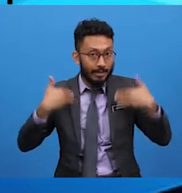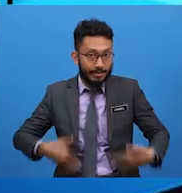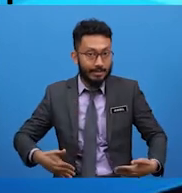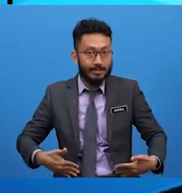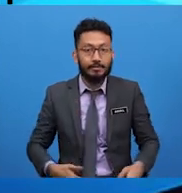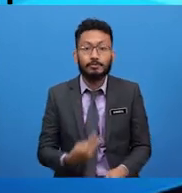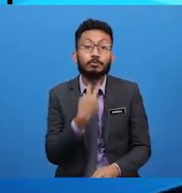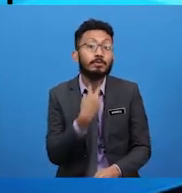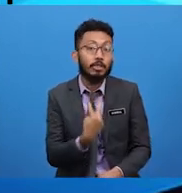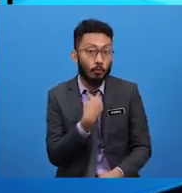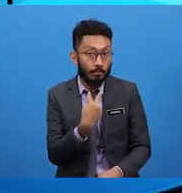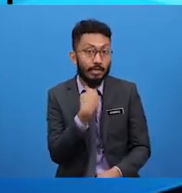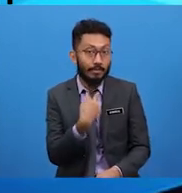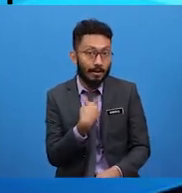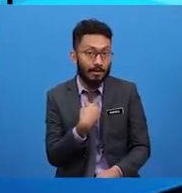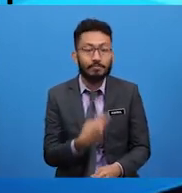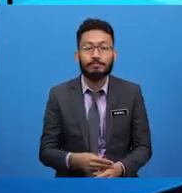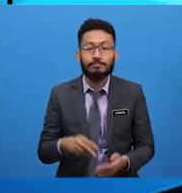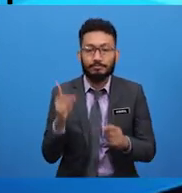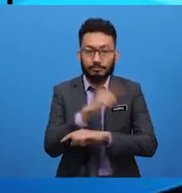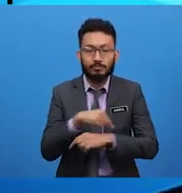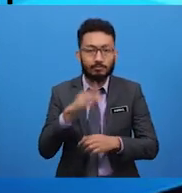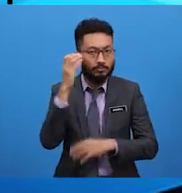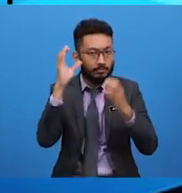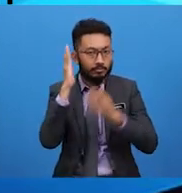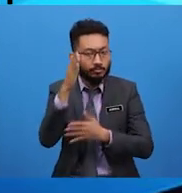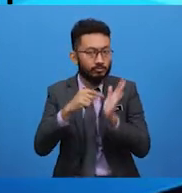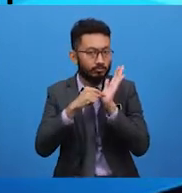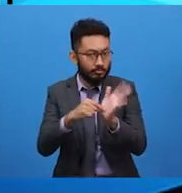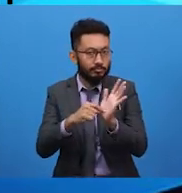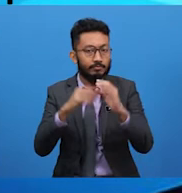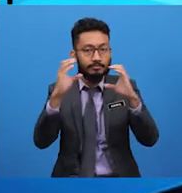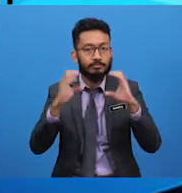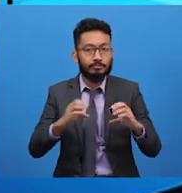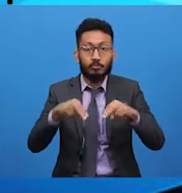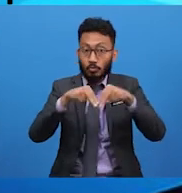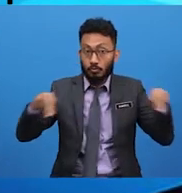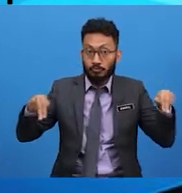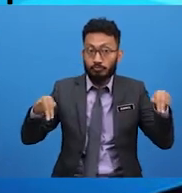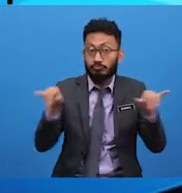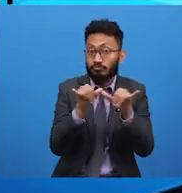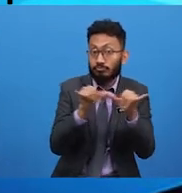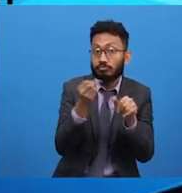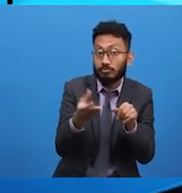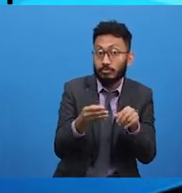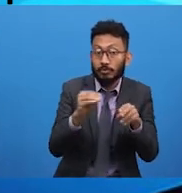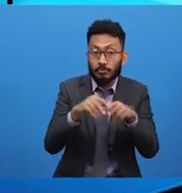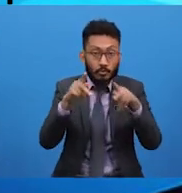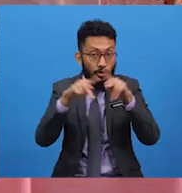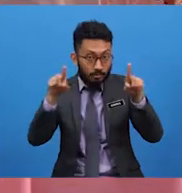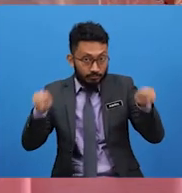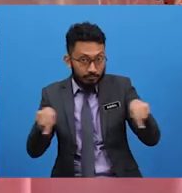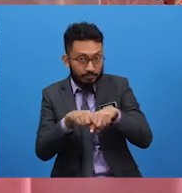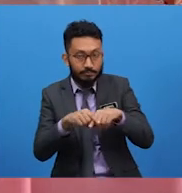Pada episod kali ini, cikgu akan menunjukkan cara mengukur dan mendraft pola gaun Hamil.